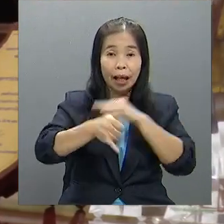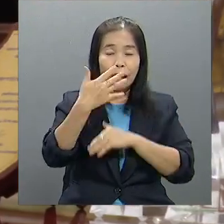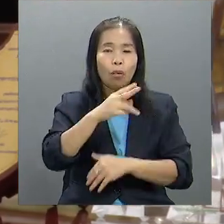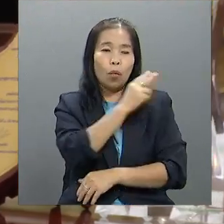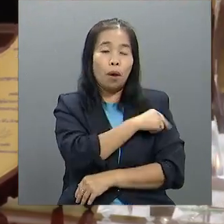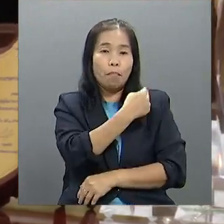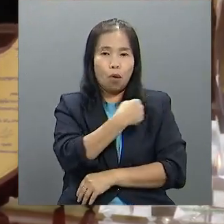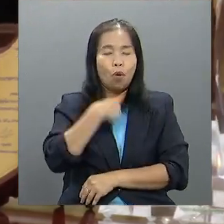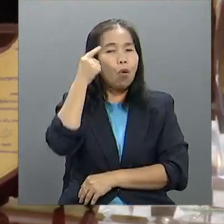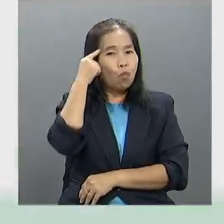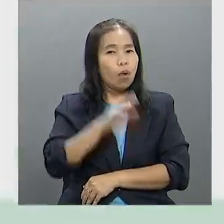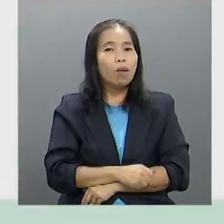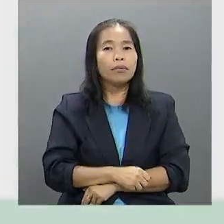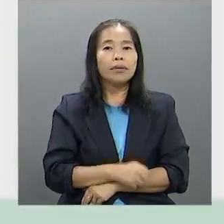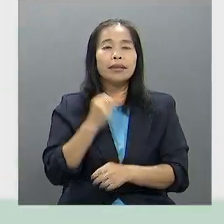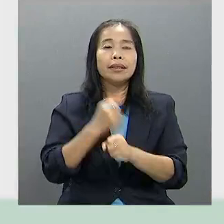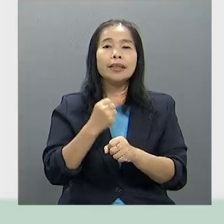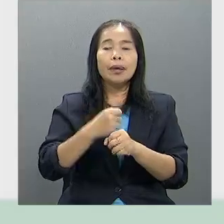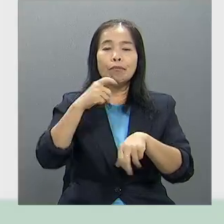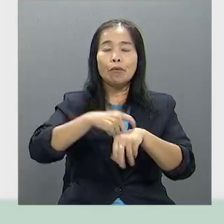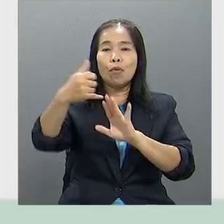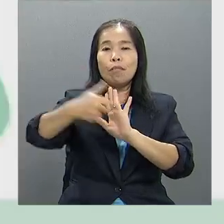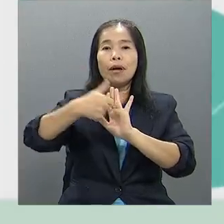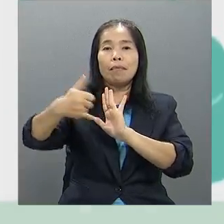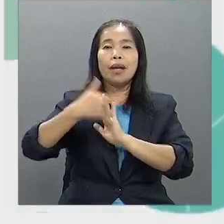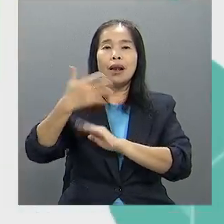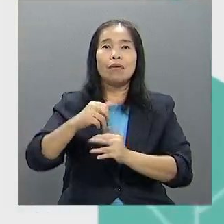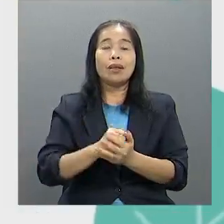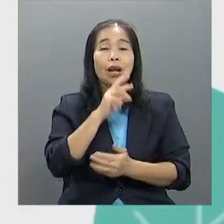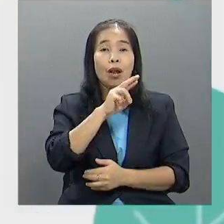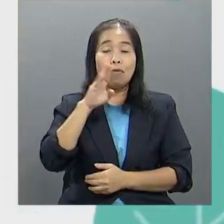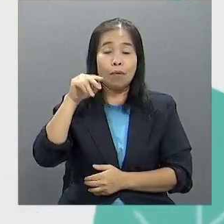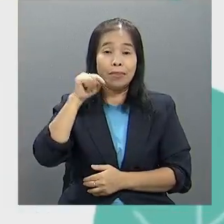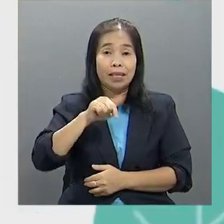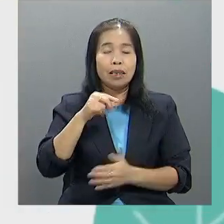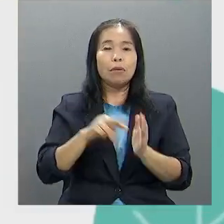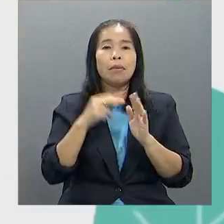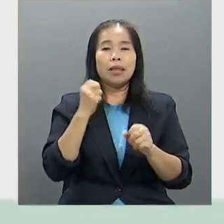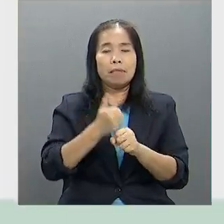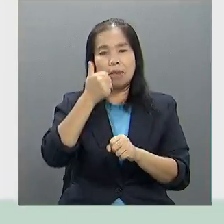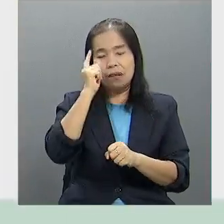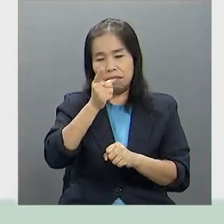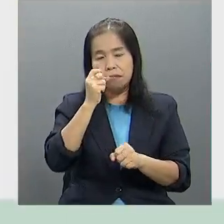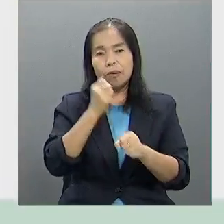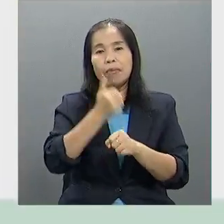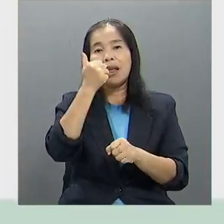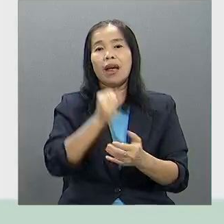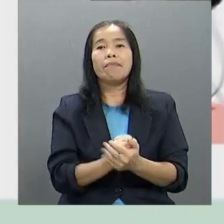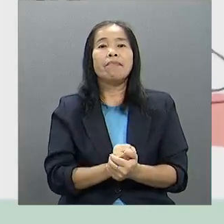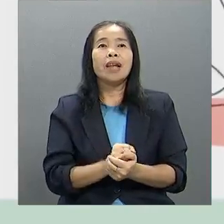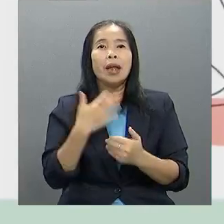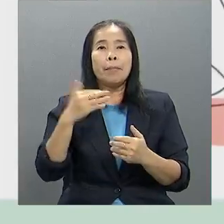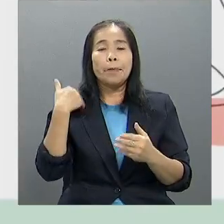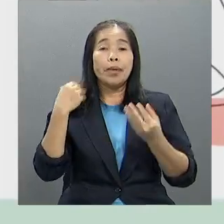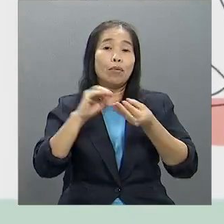าจะต้องอเลิร์ตใครบ้างนะครับระบบนี้เป็นระบบที่พิสูจน์แล้วว่าสามารถใช้ได้จริงแล้วเราก็มีหมายเลขของค